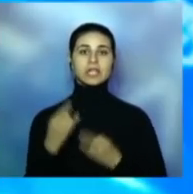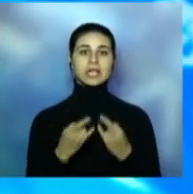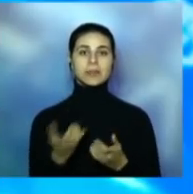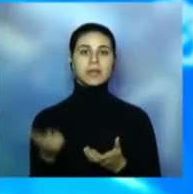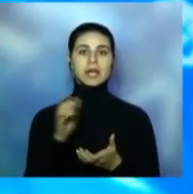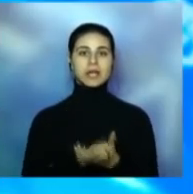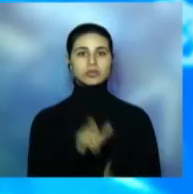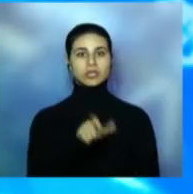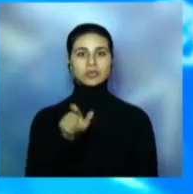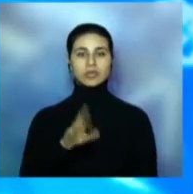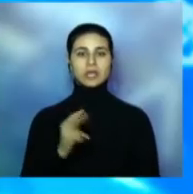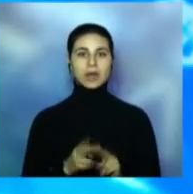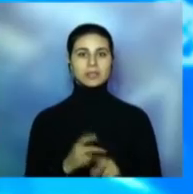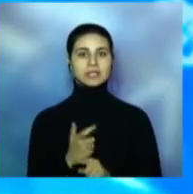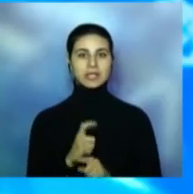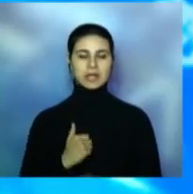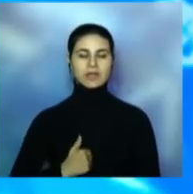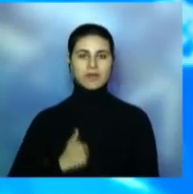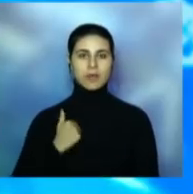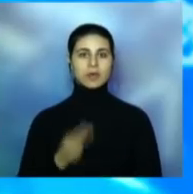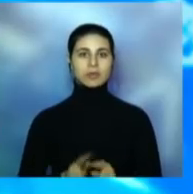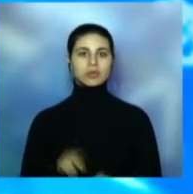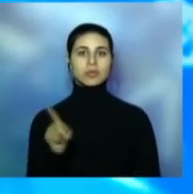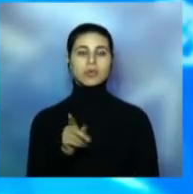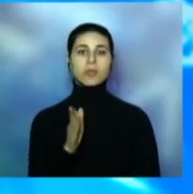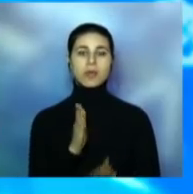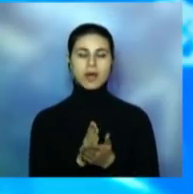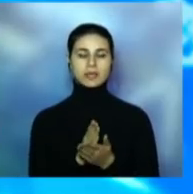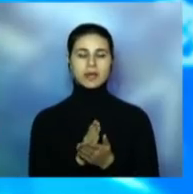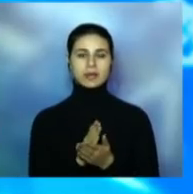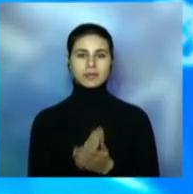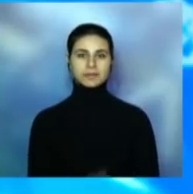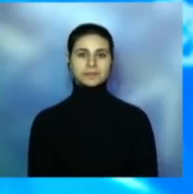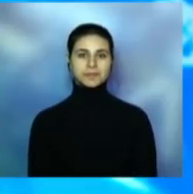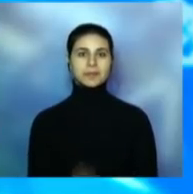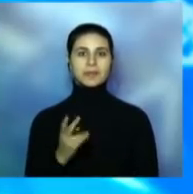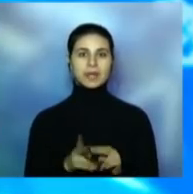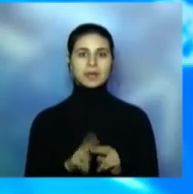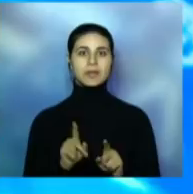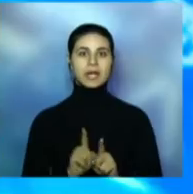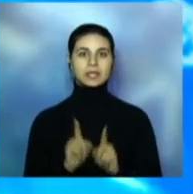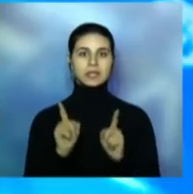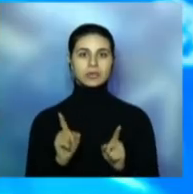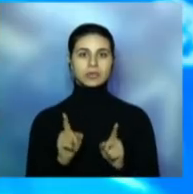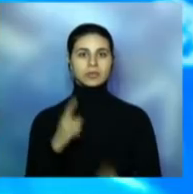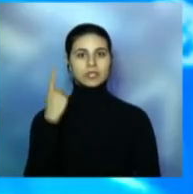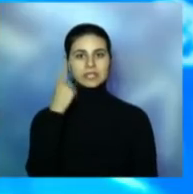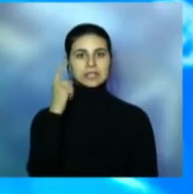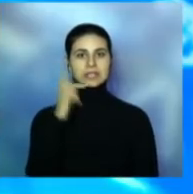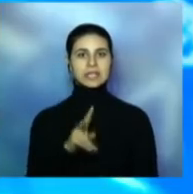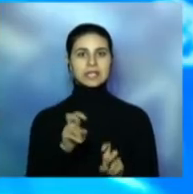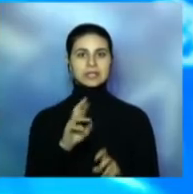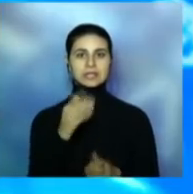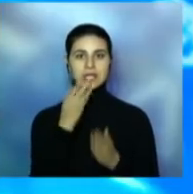გაიცნო საზოგადოებამ და ამით ძალიან ვამაყობთ, იმიტომ რომ არიან იმ განსაკუთრებული იდეის